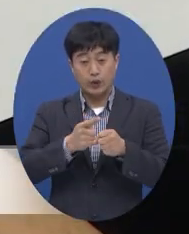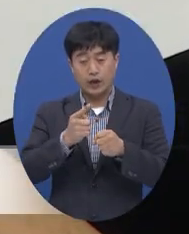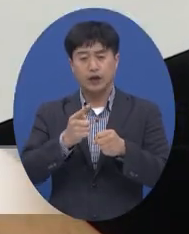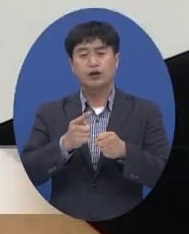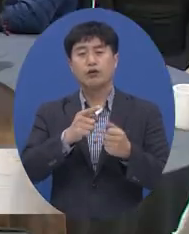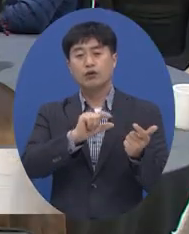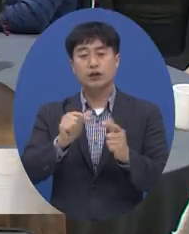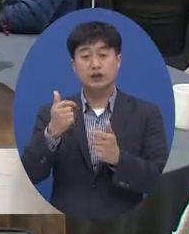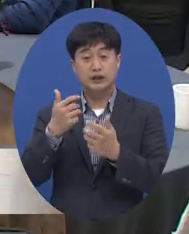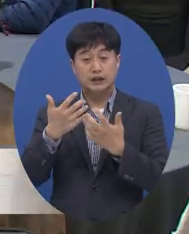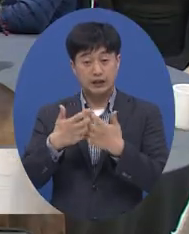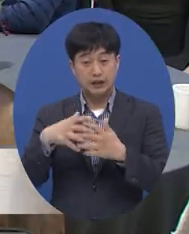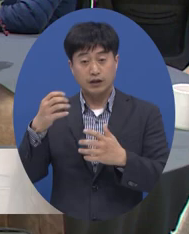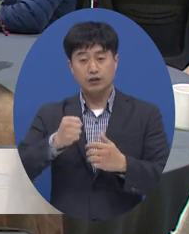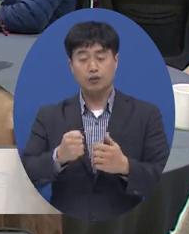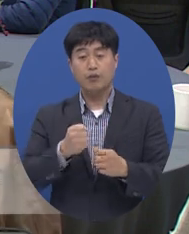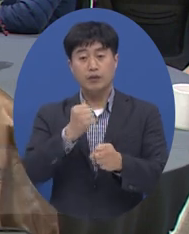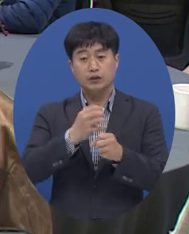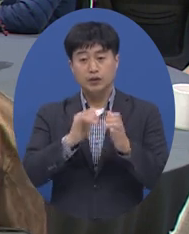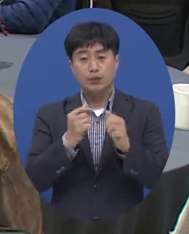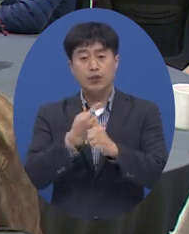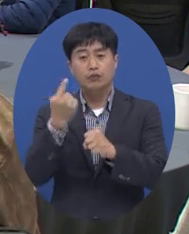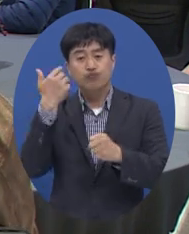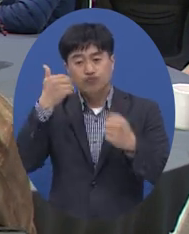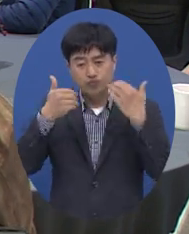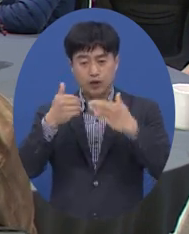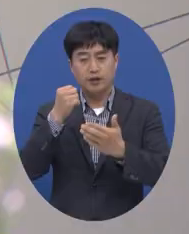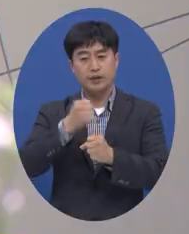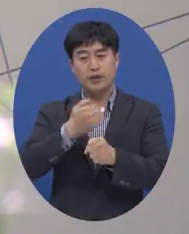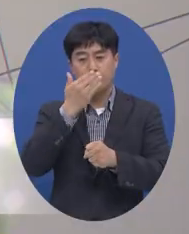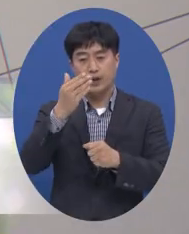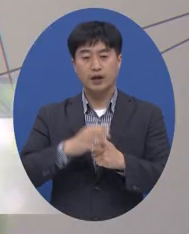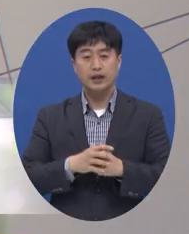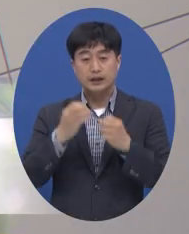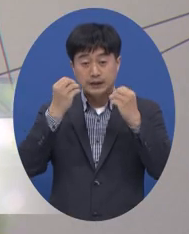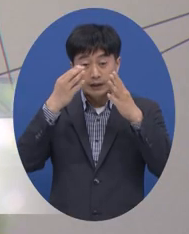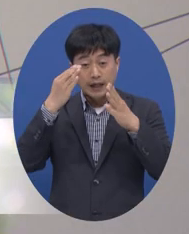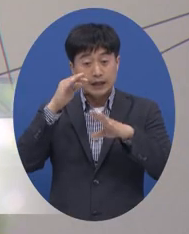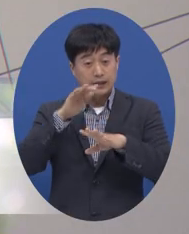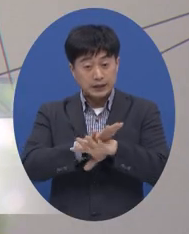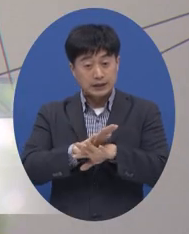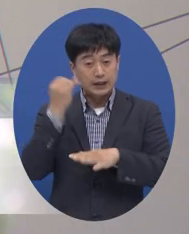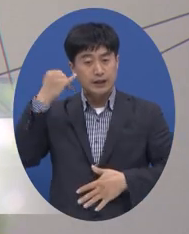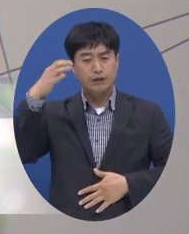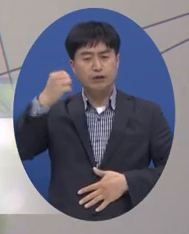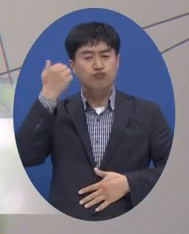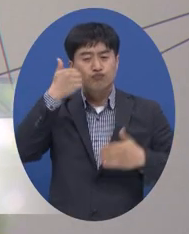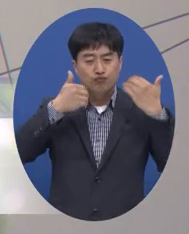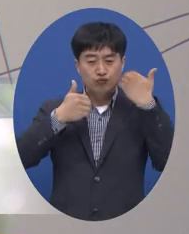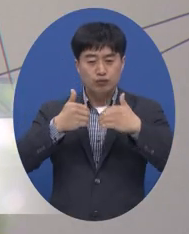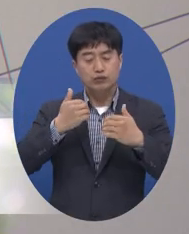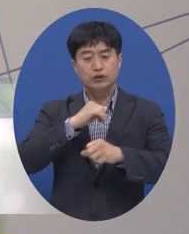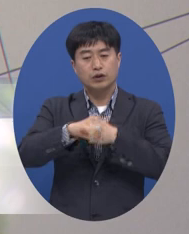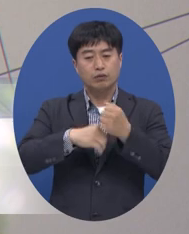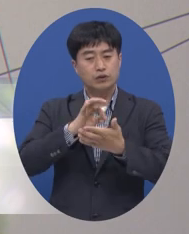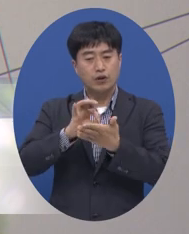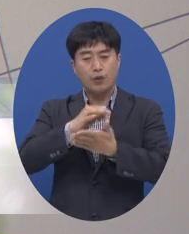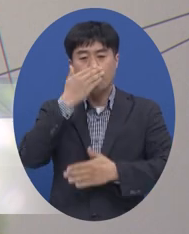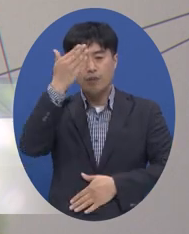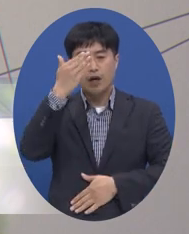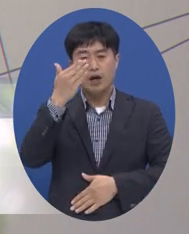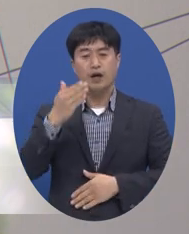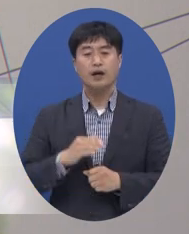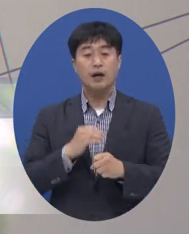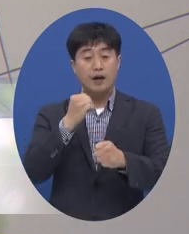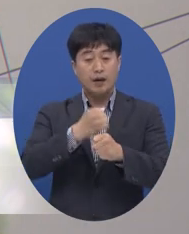장비로 공예 작가뿐 아니라 누구나 작품을 만들 수 있습니다. 창의적 아이디어를 가진 누구라도 자유롭게 이용할 수